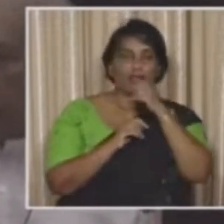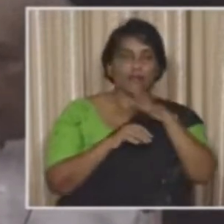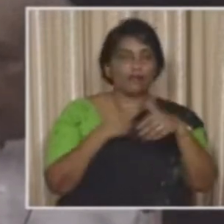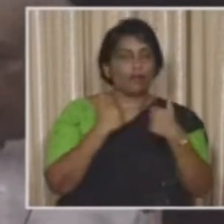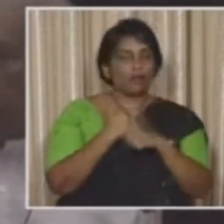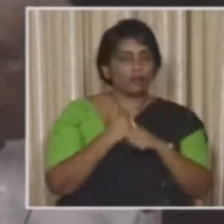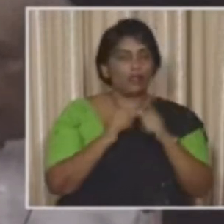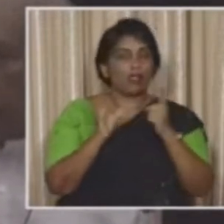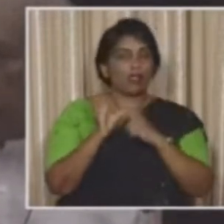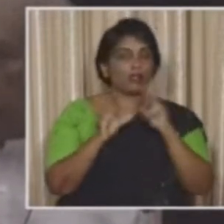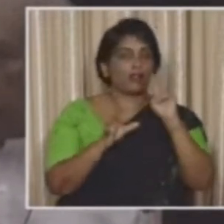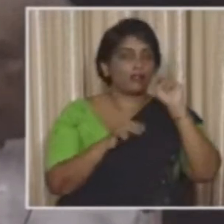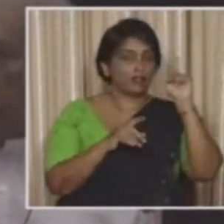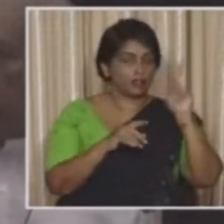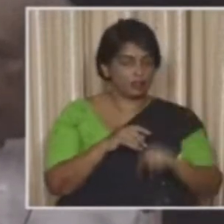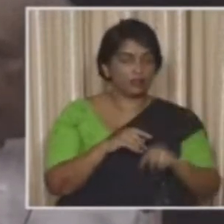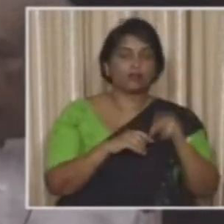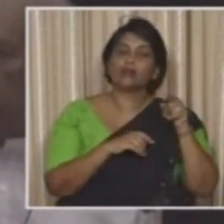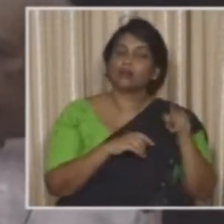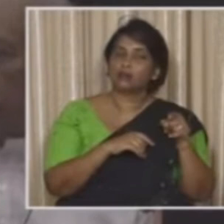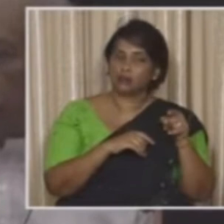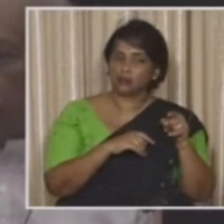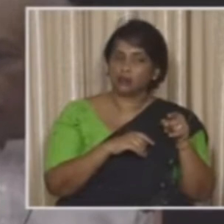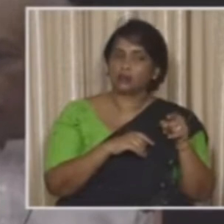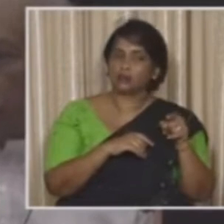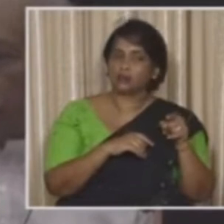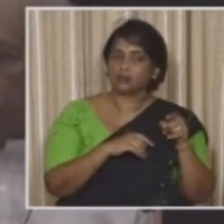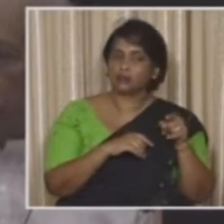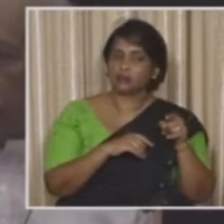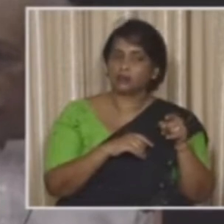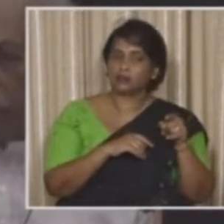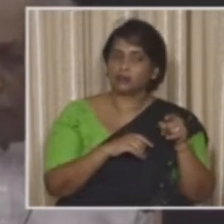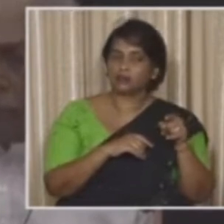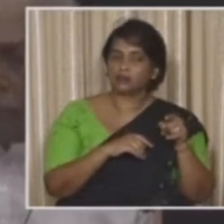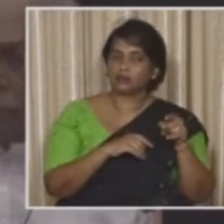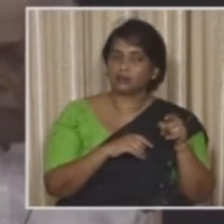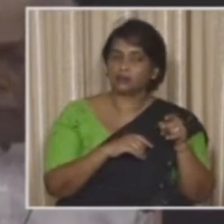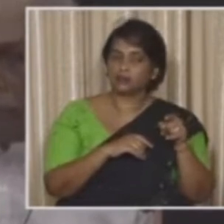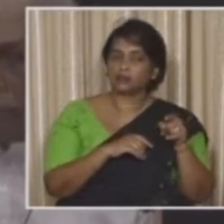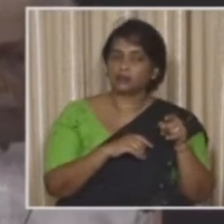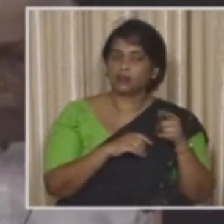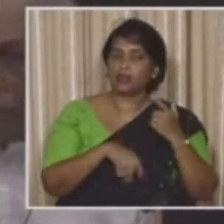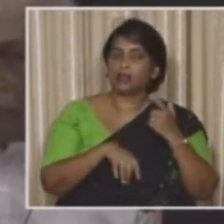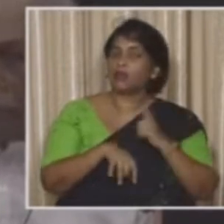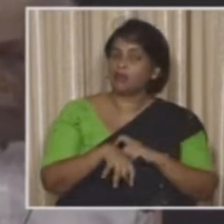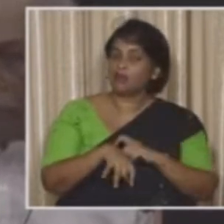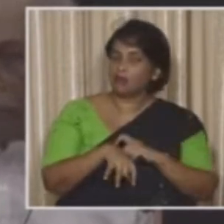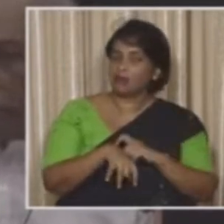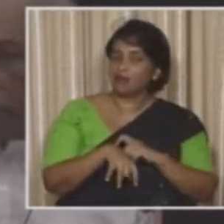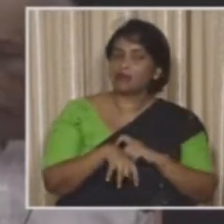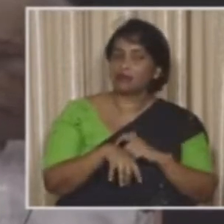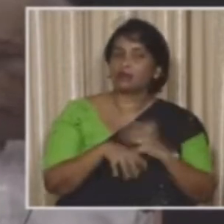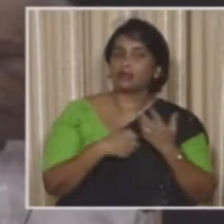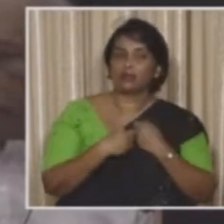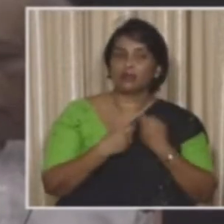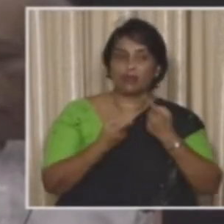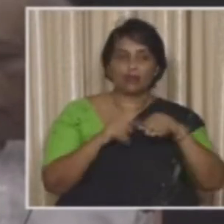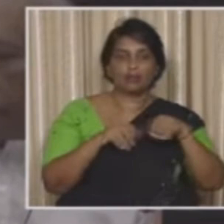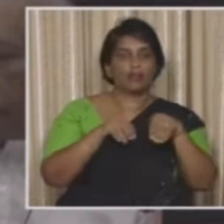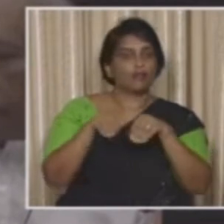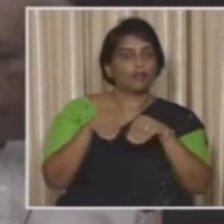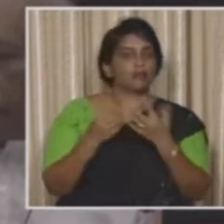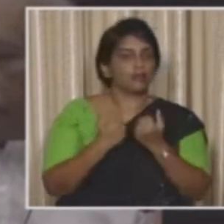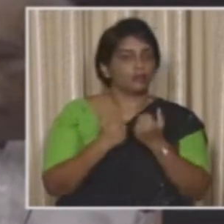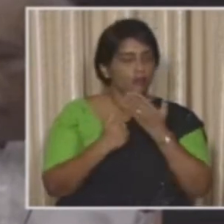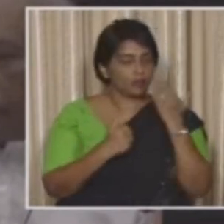අක්කර 20,000ක් අපිට විශේෂයෙන්ම මේ අපිට අවස්ථාව තියෙන ආපෝ යලි වගාවට